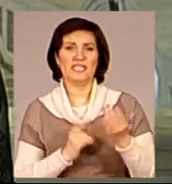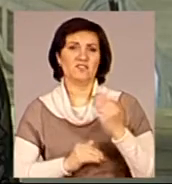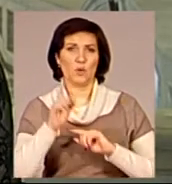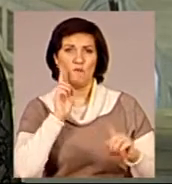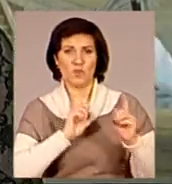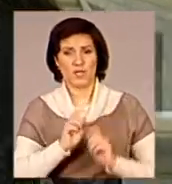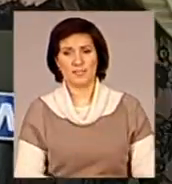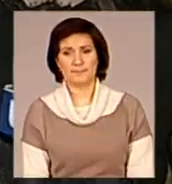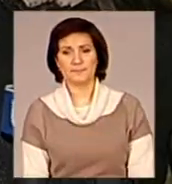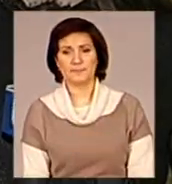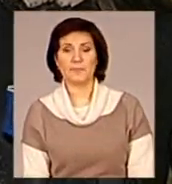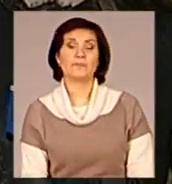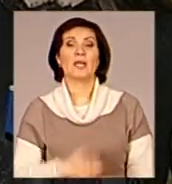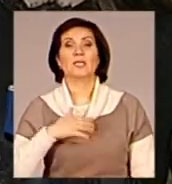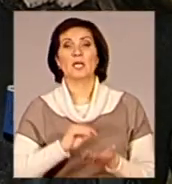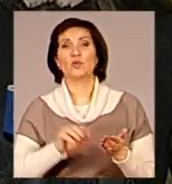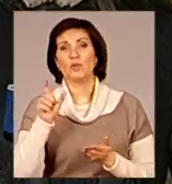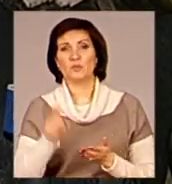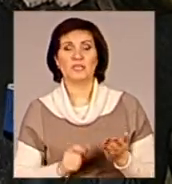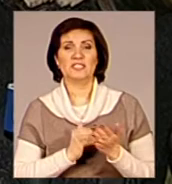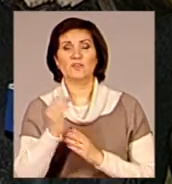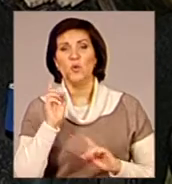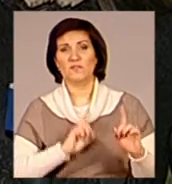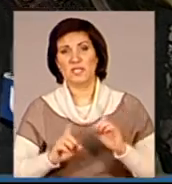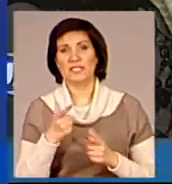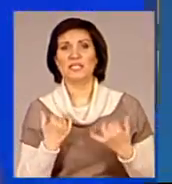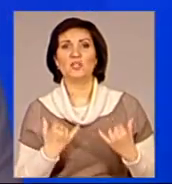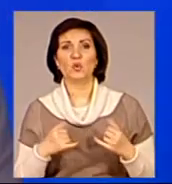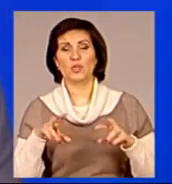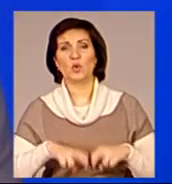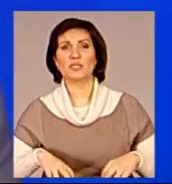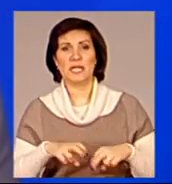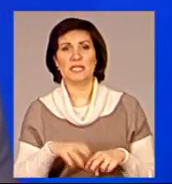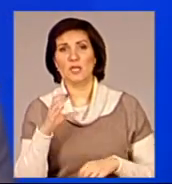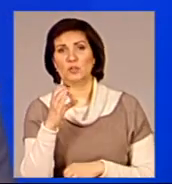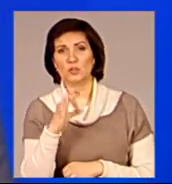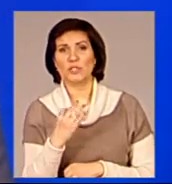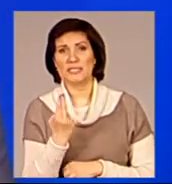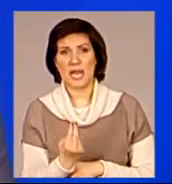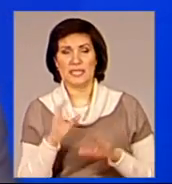Ради. Ольга Кравченко з Верховної Ради, де сьогодні розглядають соціальні законопроекти.